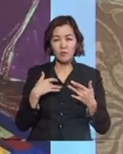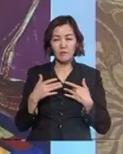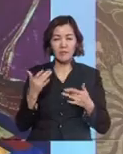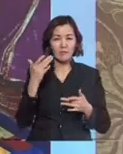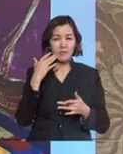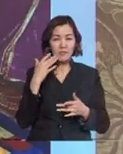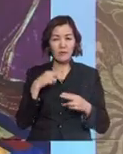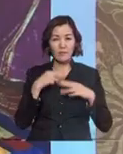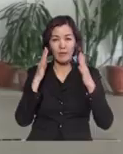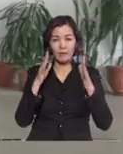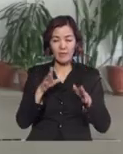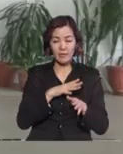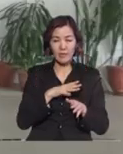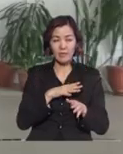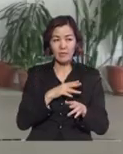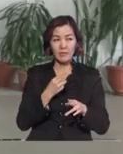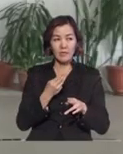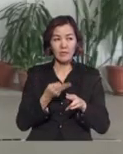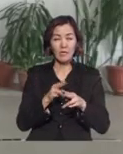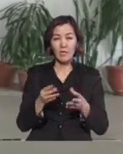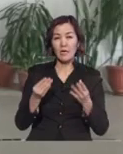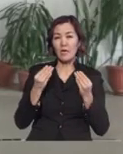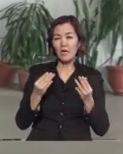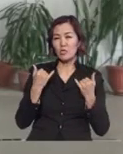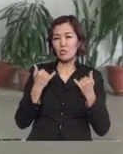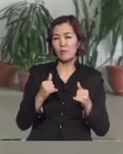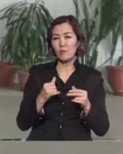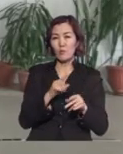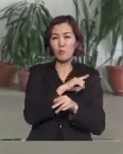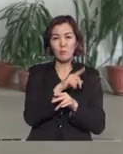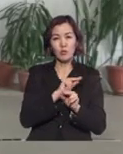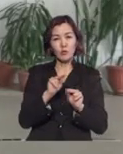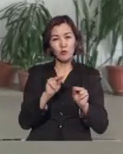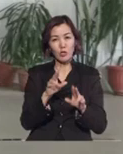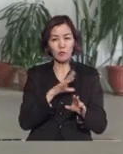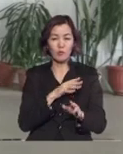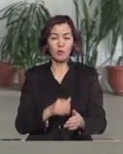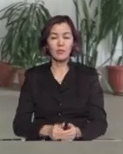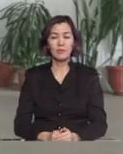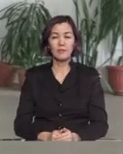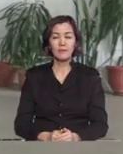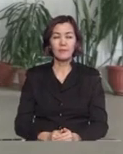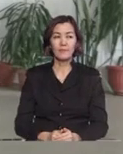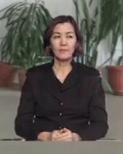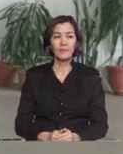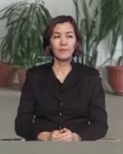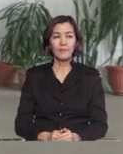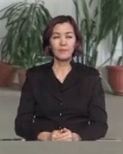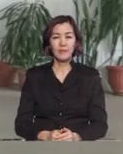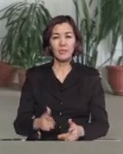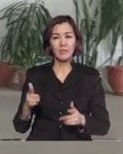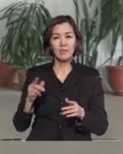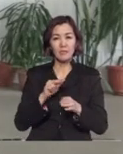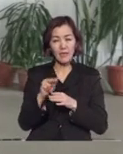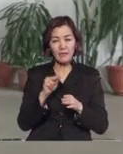шығармашылығына қатты көңіл бөлген адам. Ең ғажабы ол мықты ұстаз болды. Өте мықты ұстаз болды. Оның дайындаған